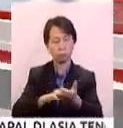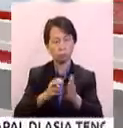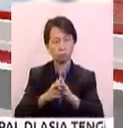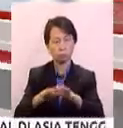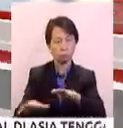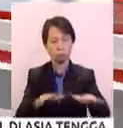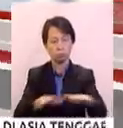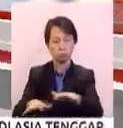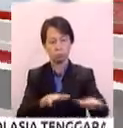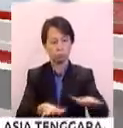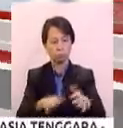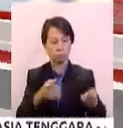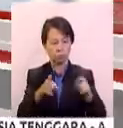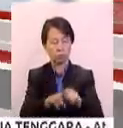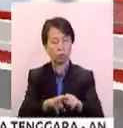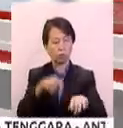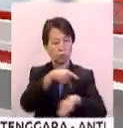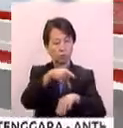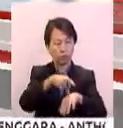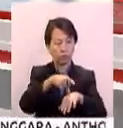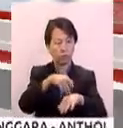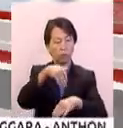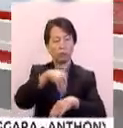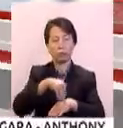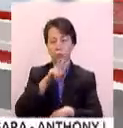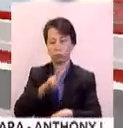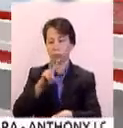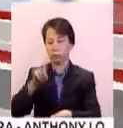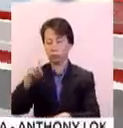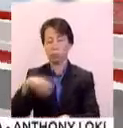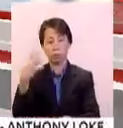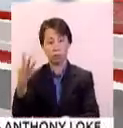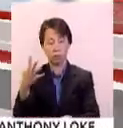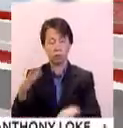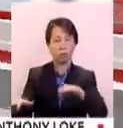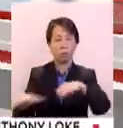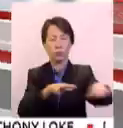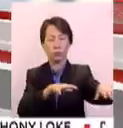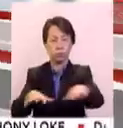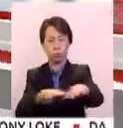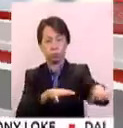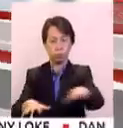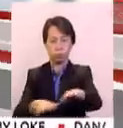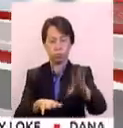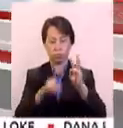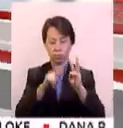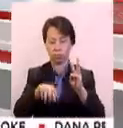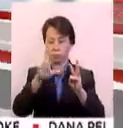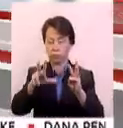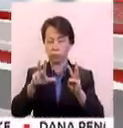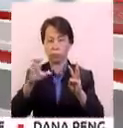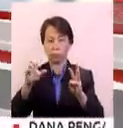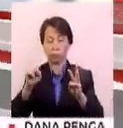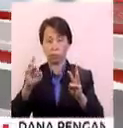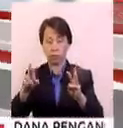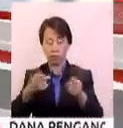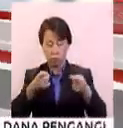yang sering melanda negara tuan rumah. Terbaru pada 22 April lalu, gempa bumi berukuran pada 6.3 skala